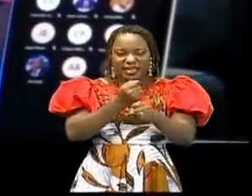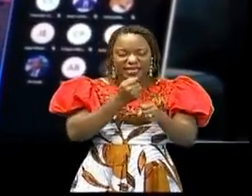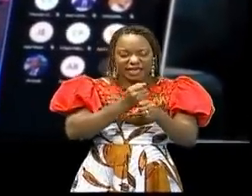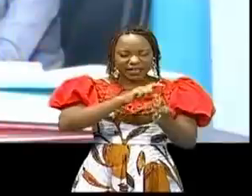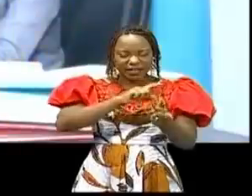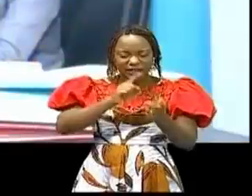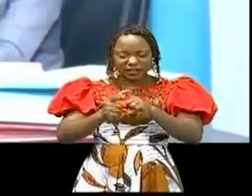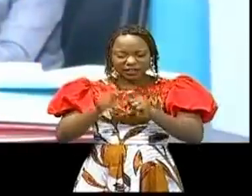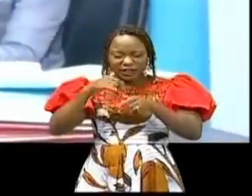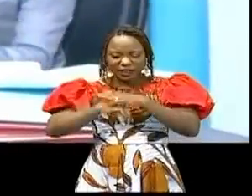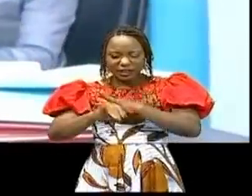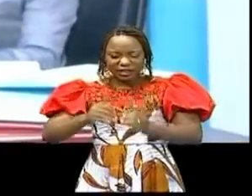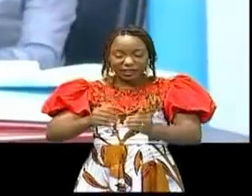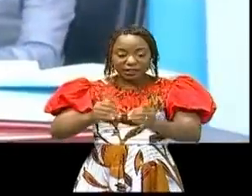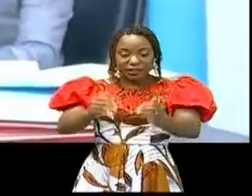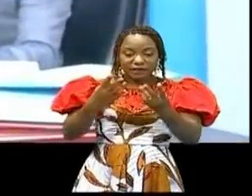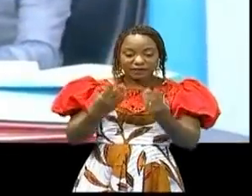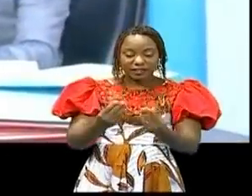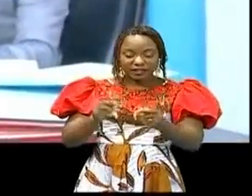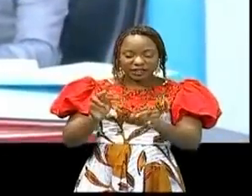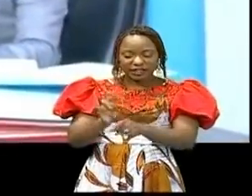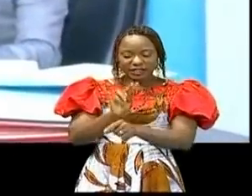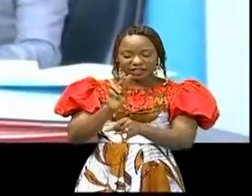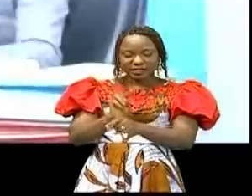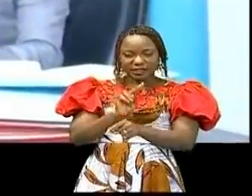convergents, intégrés, évolutifs et faciles à utiliser.